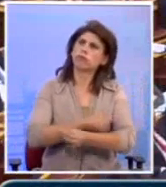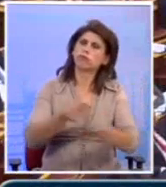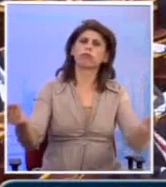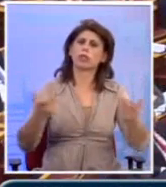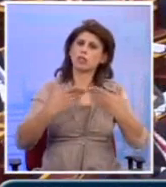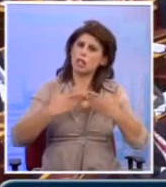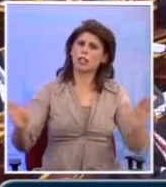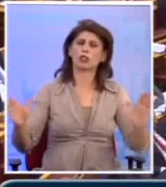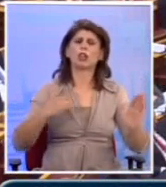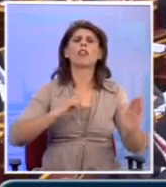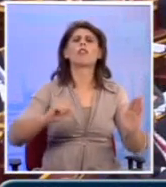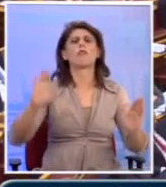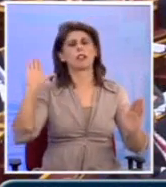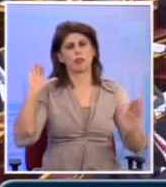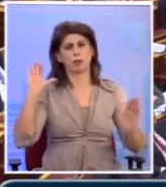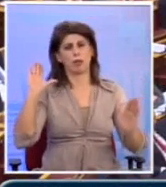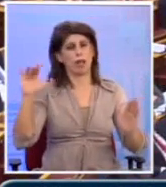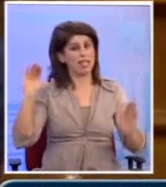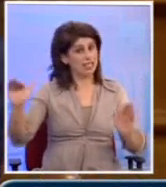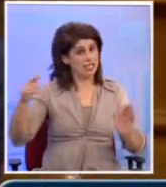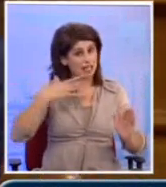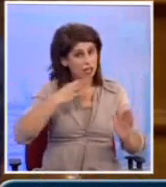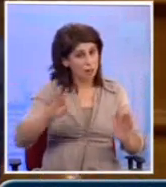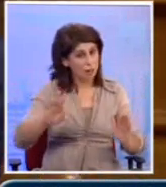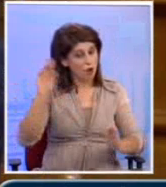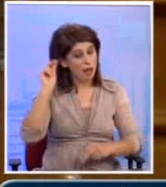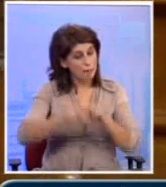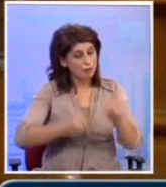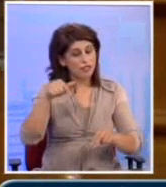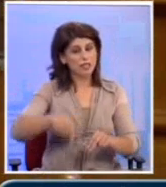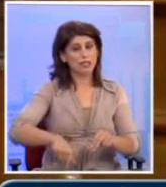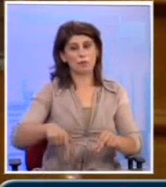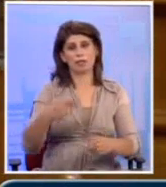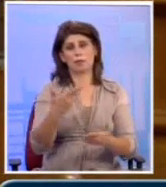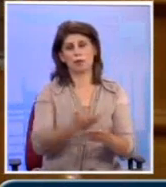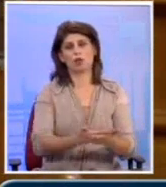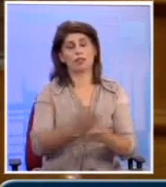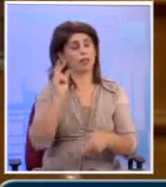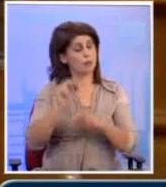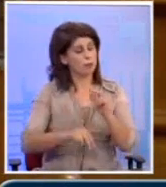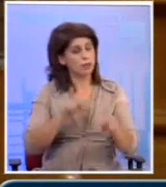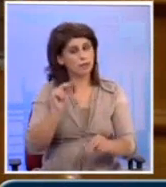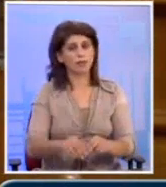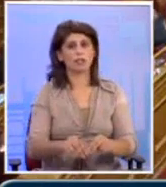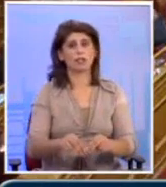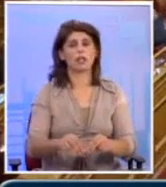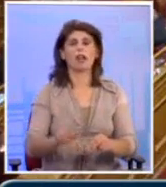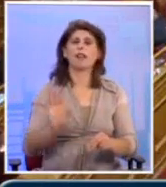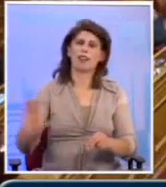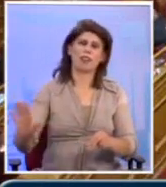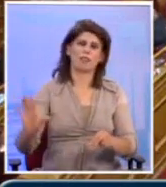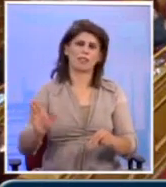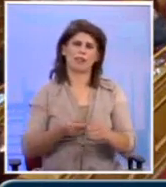είστε ανοιχτός γιατί δεν φοβάστε τίποτα. Σας καλώ λοιπόν να υπερψηφίσετε σήμερα την πρόταση. Να υπερψηφίσετε και να αφήσετε